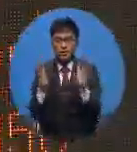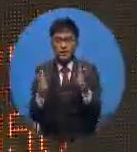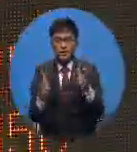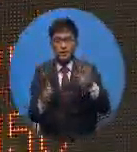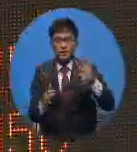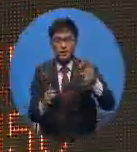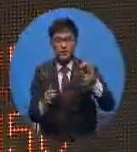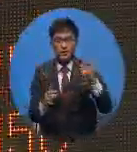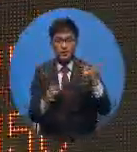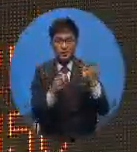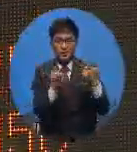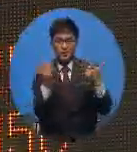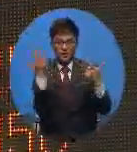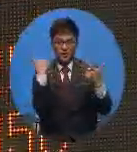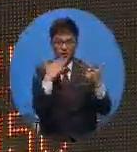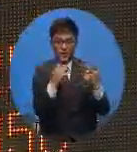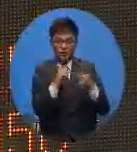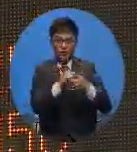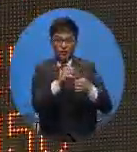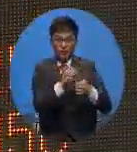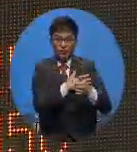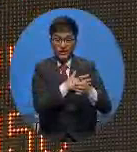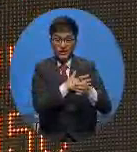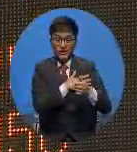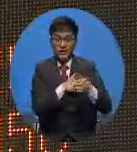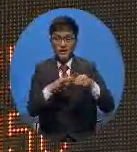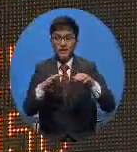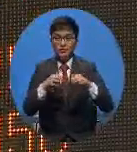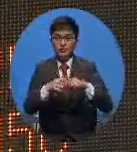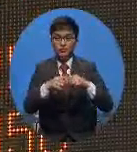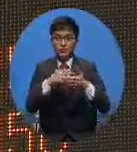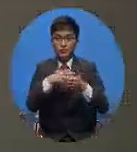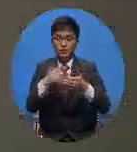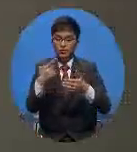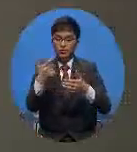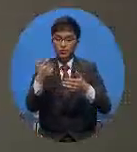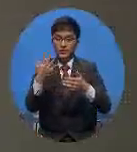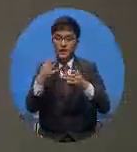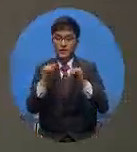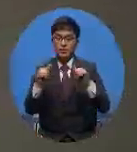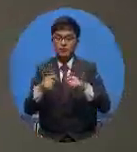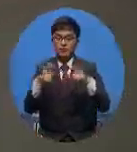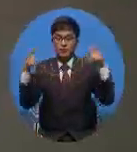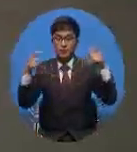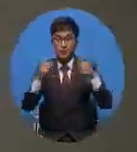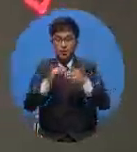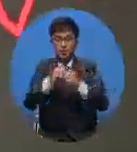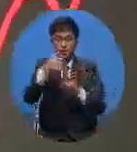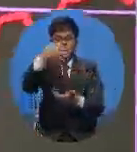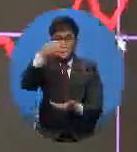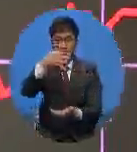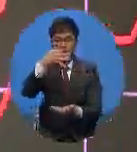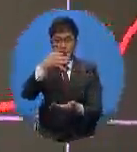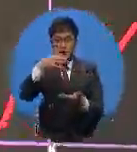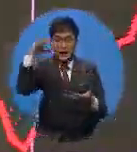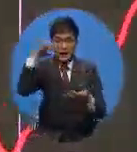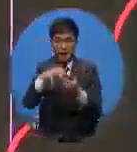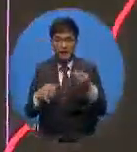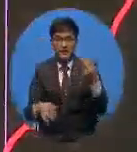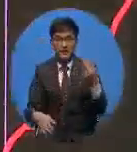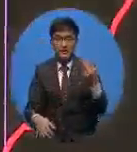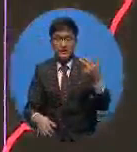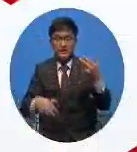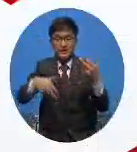부자가 4개월 만에 64명으로 늘어났습니다. 이들의 주식 자산은 올해 들어서 2조 3천억 원